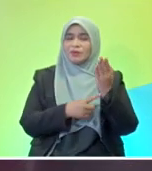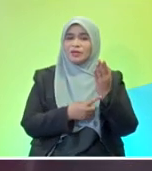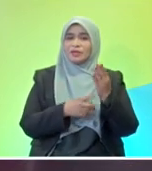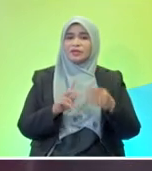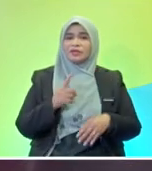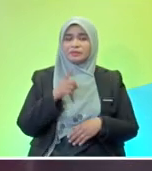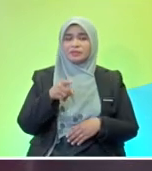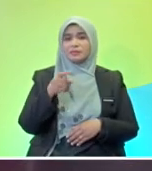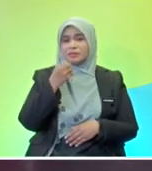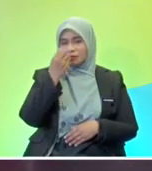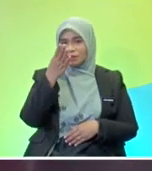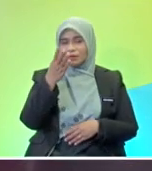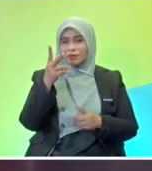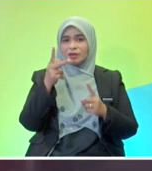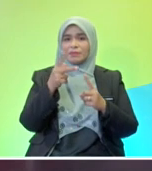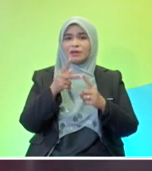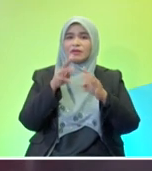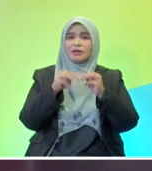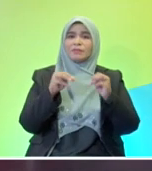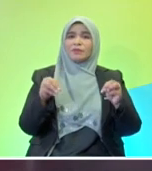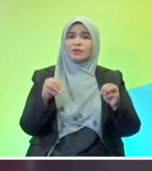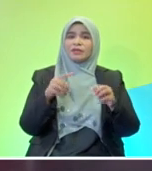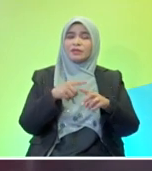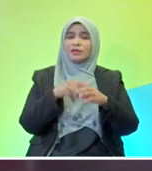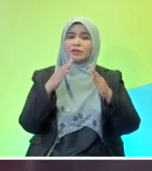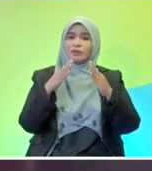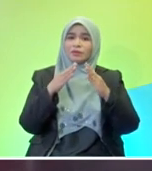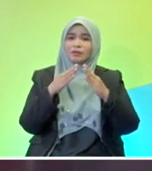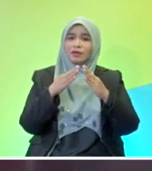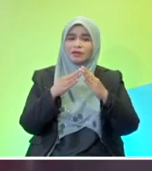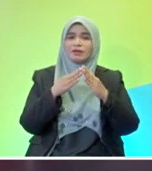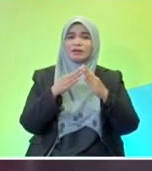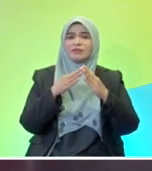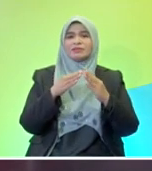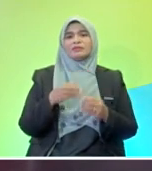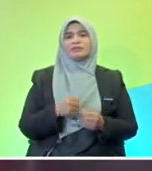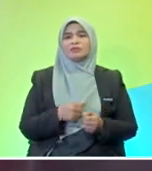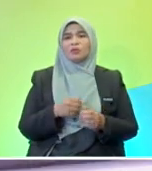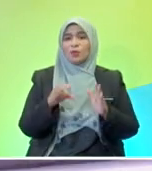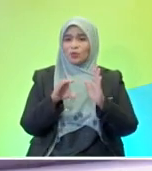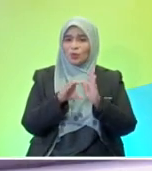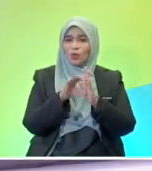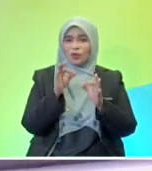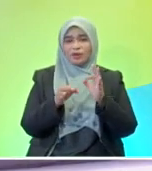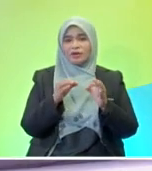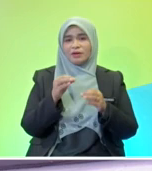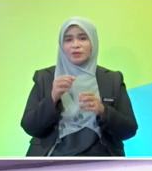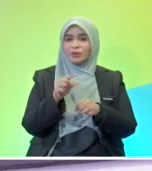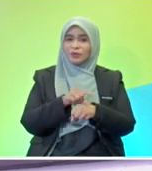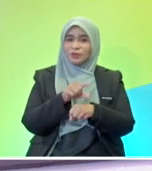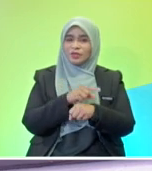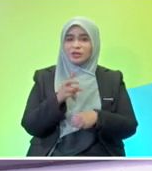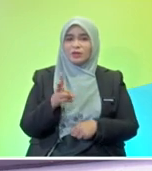kena bagi tahu dulu dengan murid-murid di rumah. Ya, cikgu. Tentang aspek keselamatan kalau menggunakan gunting, pasti